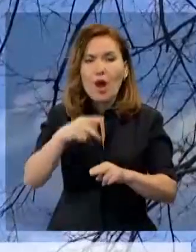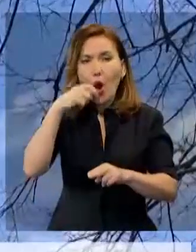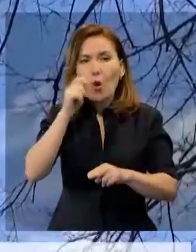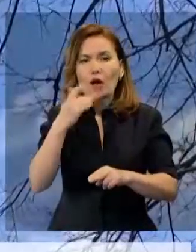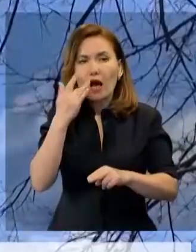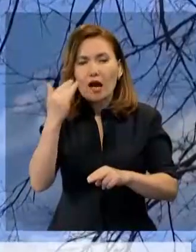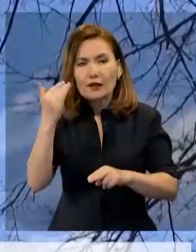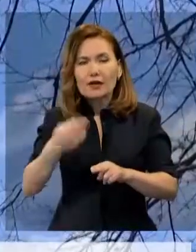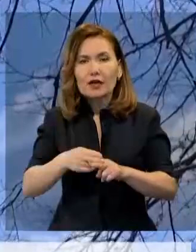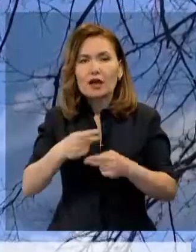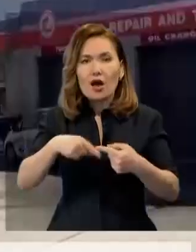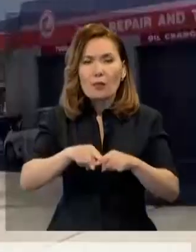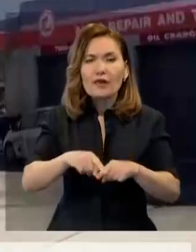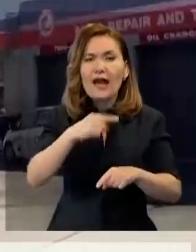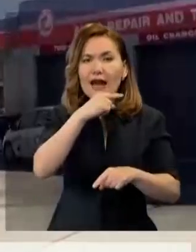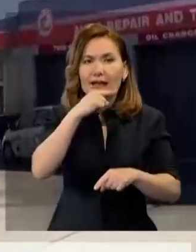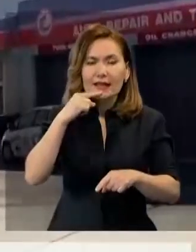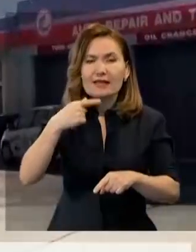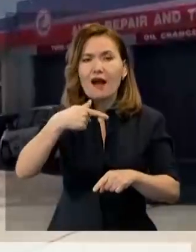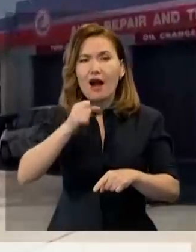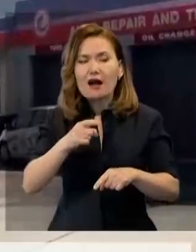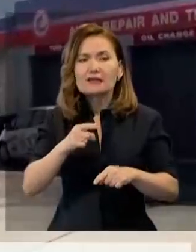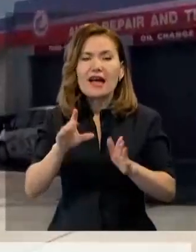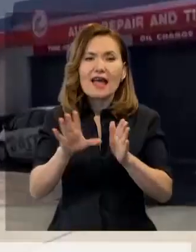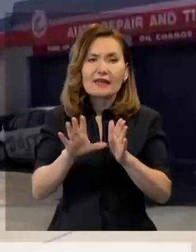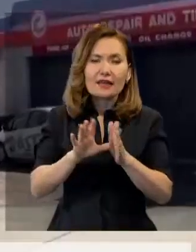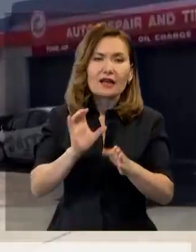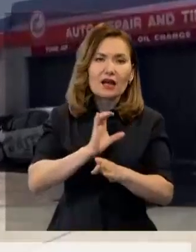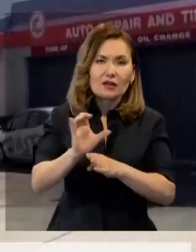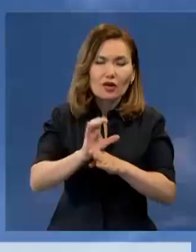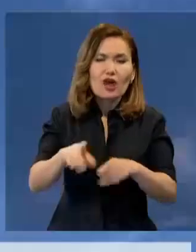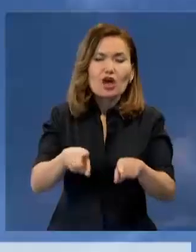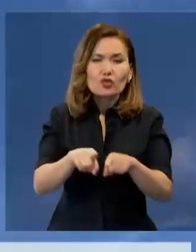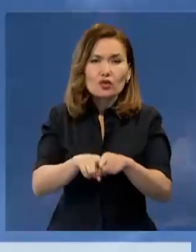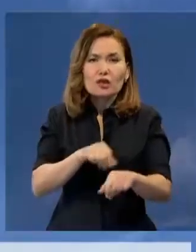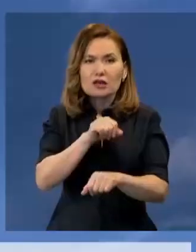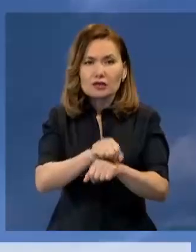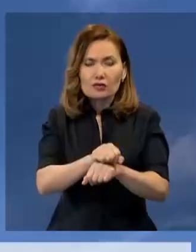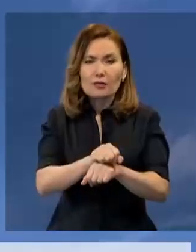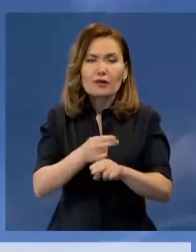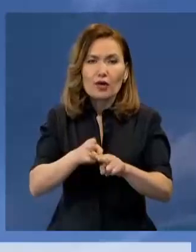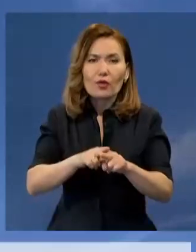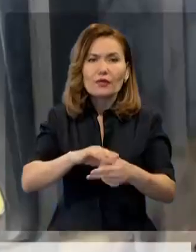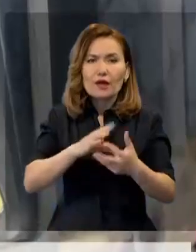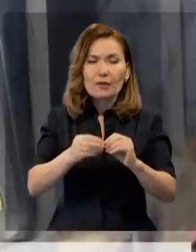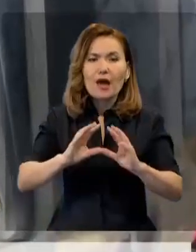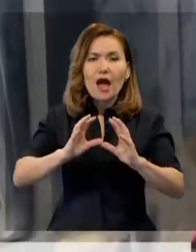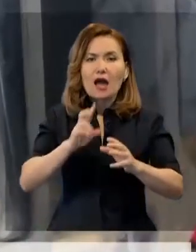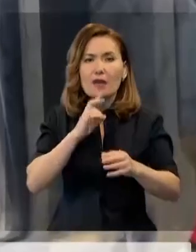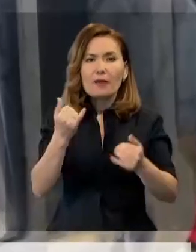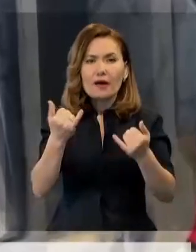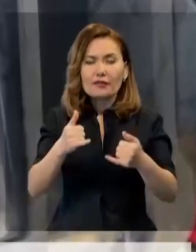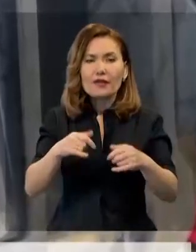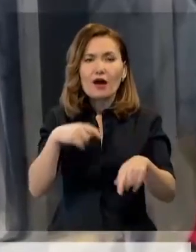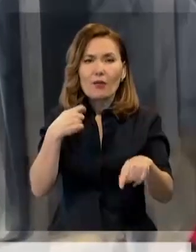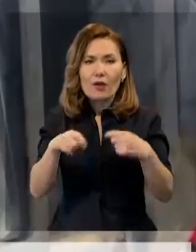ақш өкілдері одақты ресейлік газ бен өзге энергия тасымалдаушылардан бас тартуға шақырып отыр. Алайда сарапшылар бұл жағдайды әлемдік нарықта